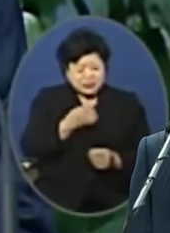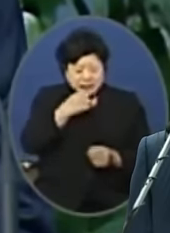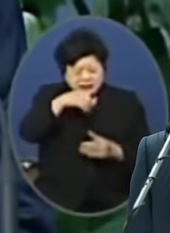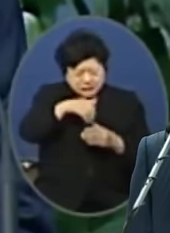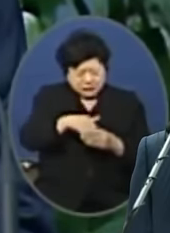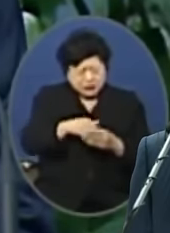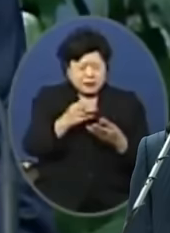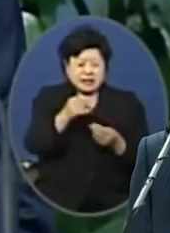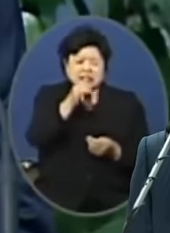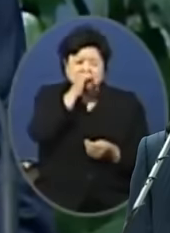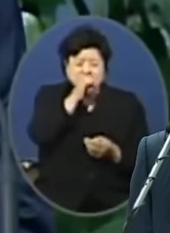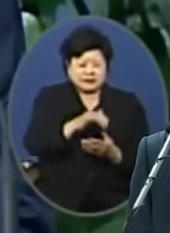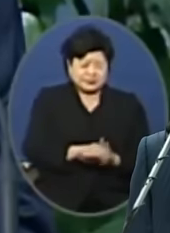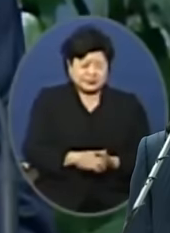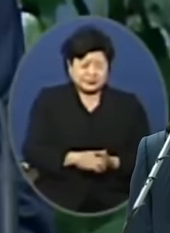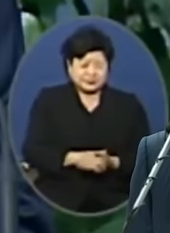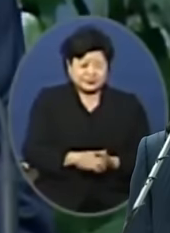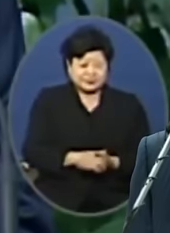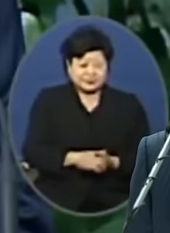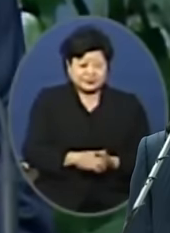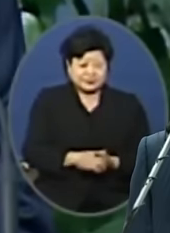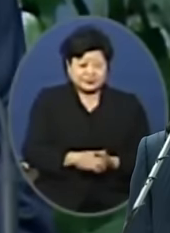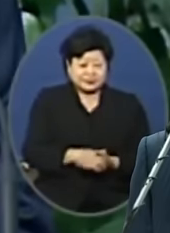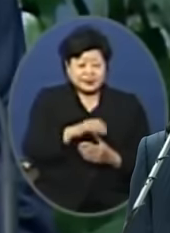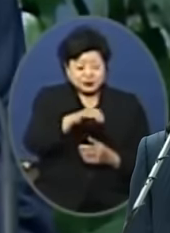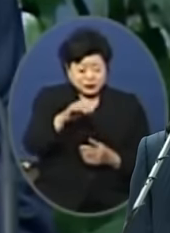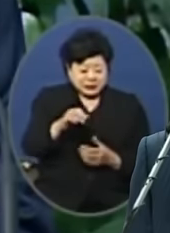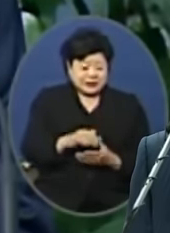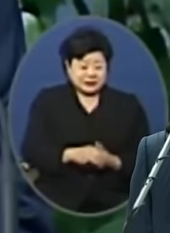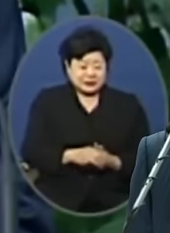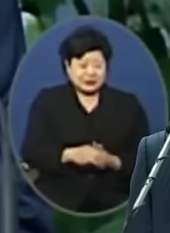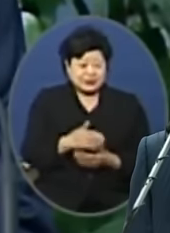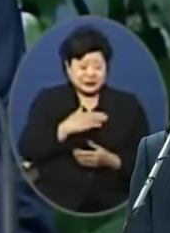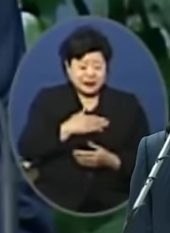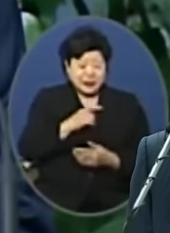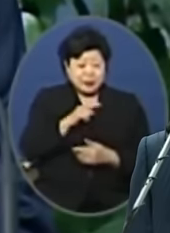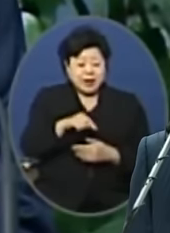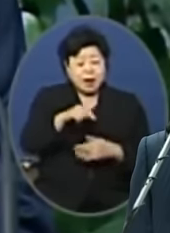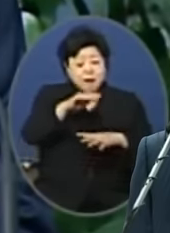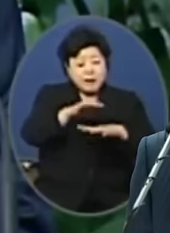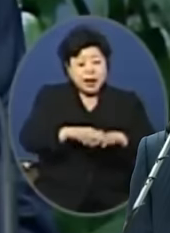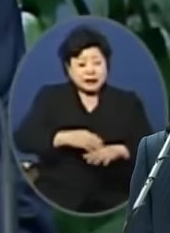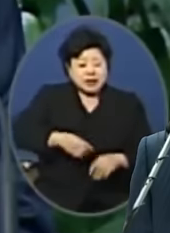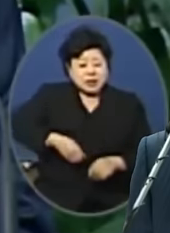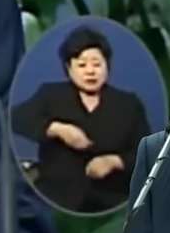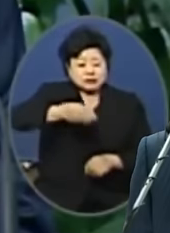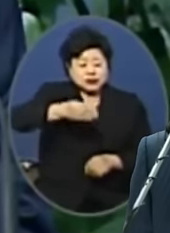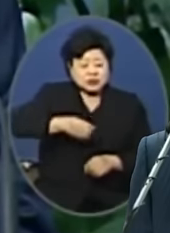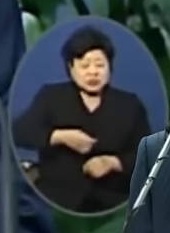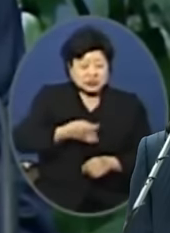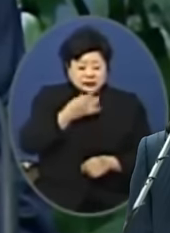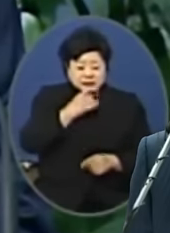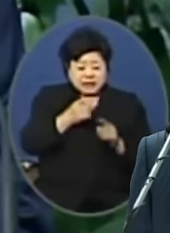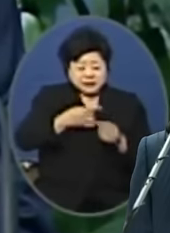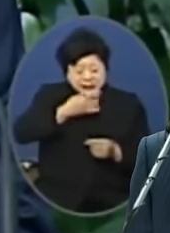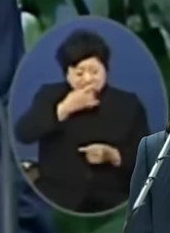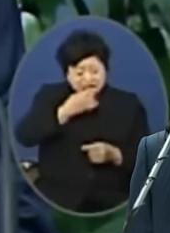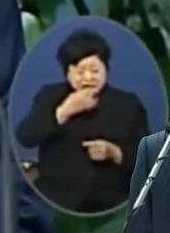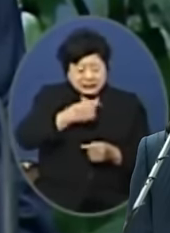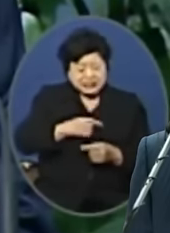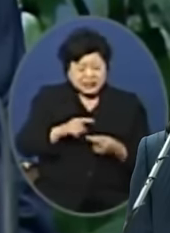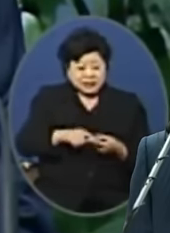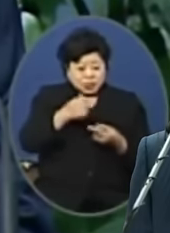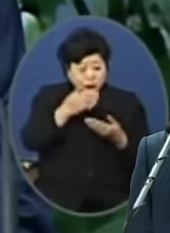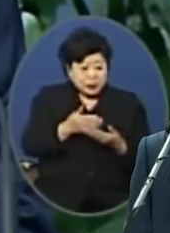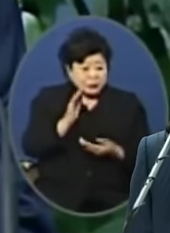심을 때가 굉장히 많습니다. 이웃의 나의 마음밭에 뿌리는 말씀의 씨앗을 그대로 받아들이면 안